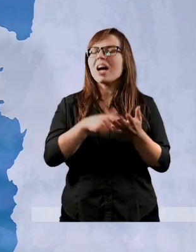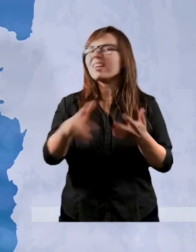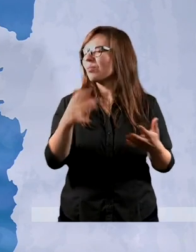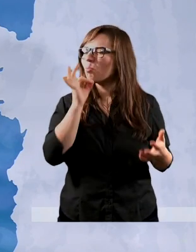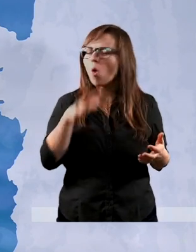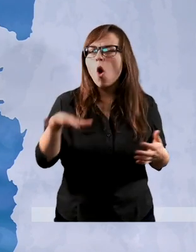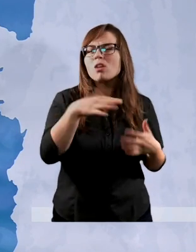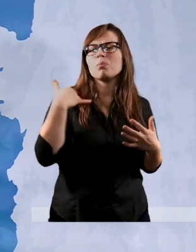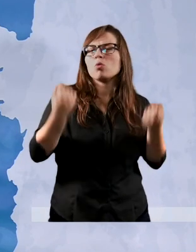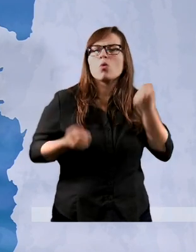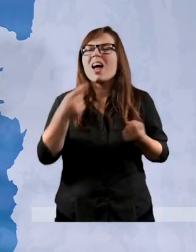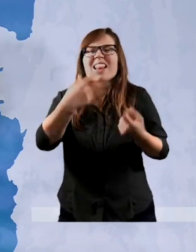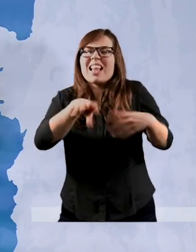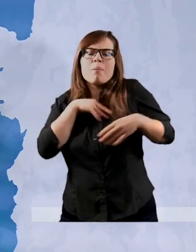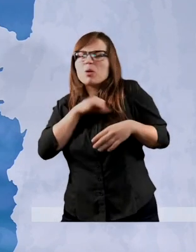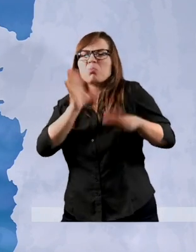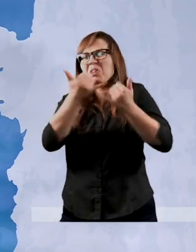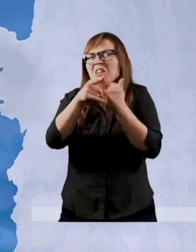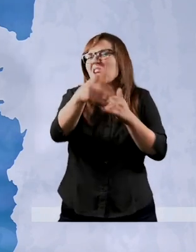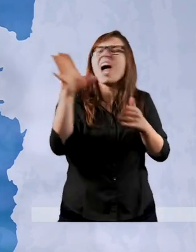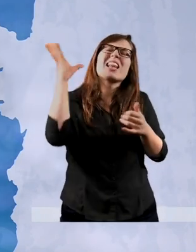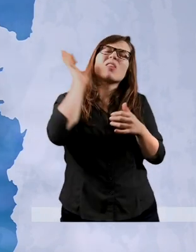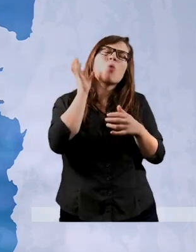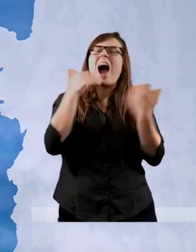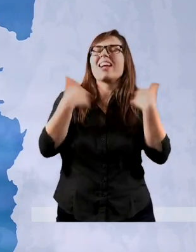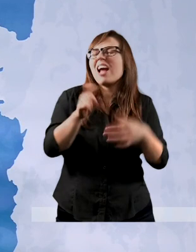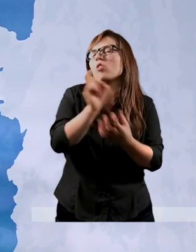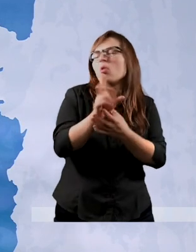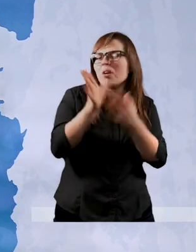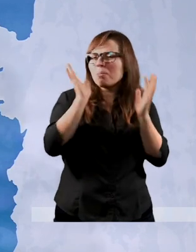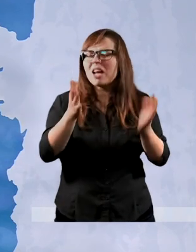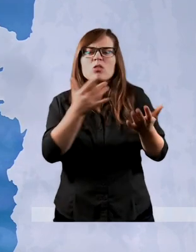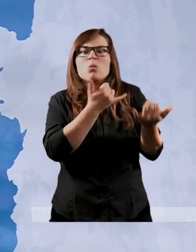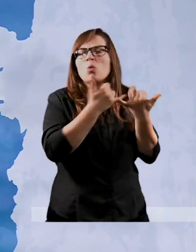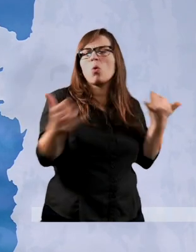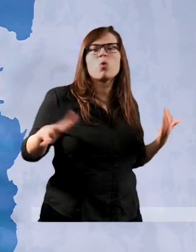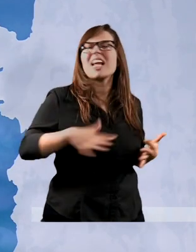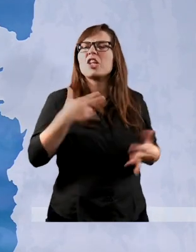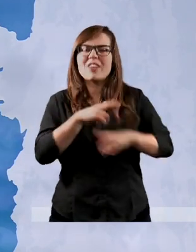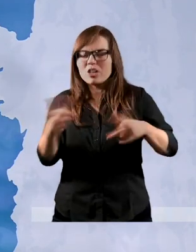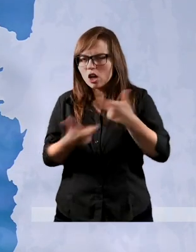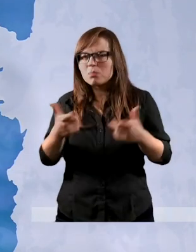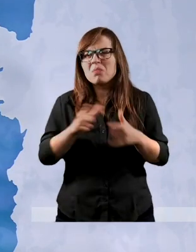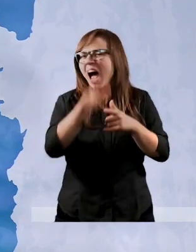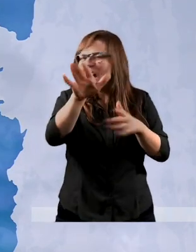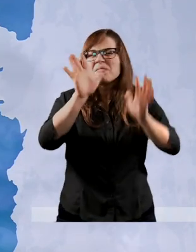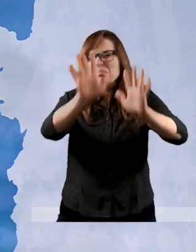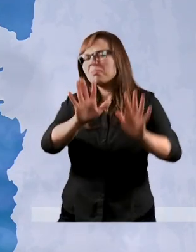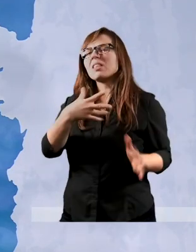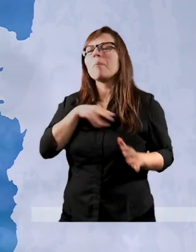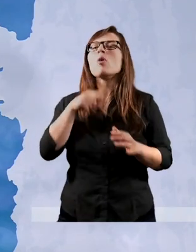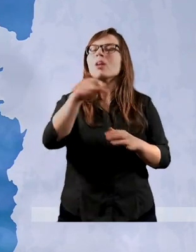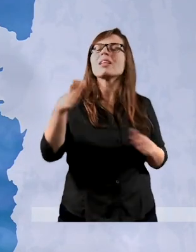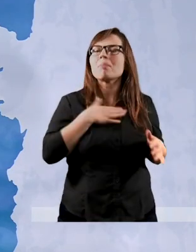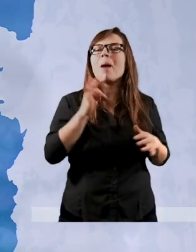naprawdę trudna, wy się nie przyjmujcie, jak oni nie będą was chcieli słuchać, jak w ogóle będą robić różne dziwne rzeczy. No, bo takie mamy